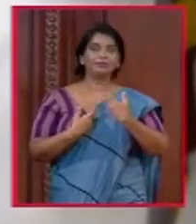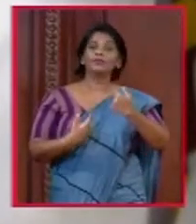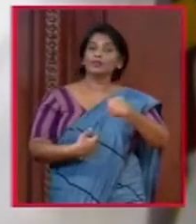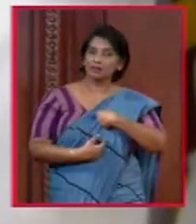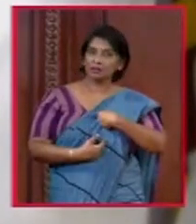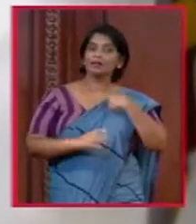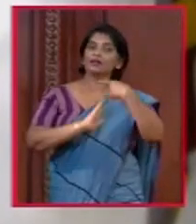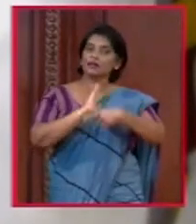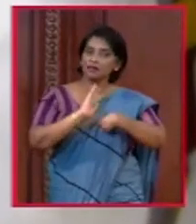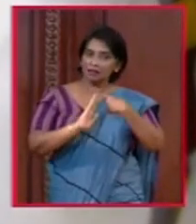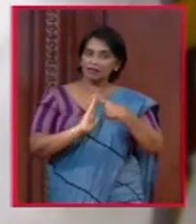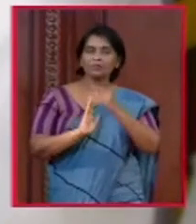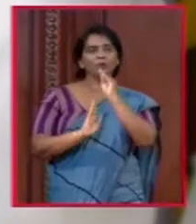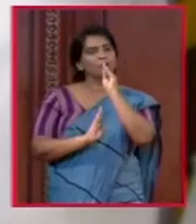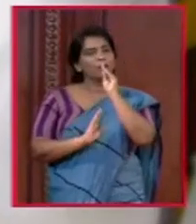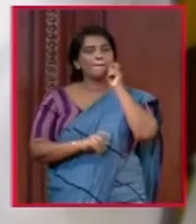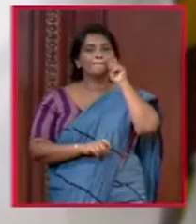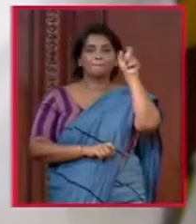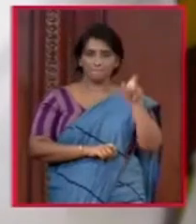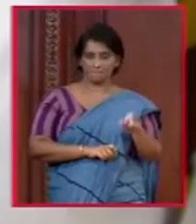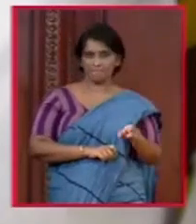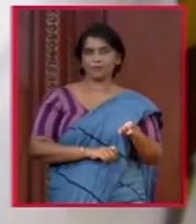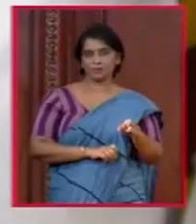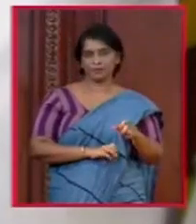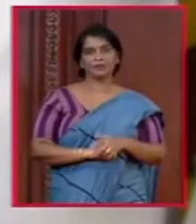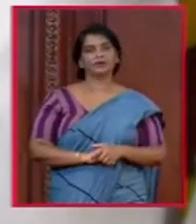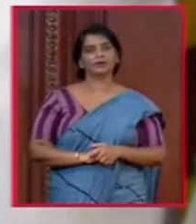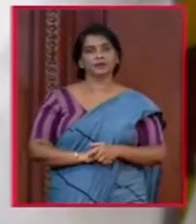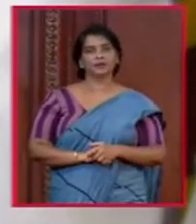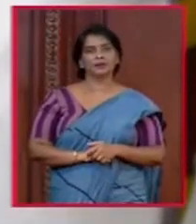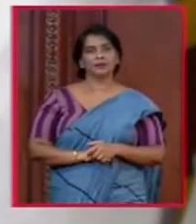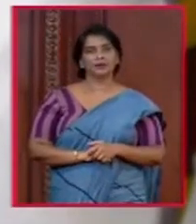මා මේ රටේ පුදුණු සාමාන්‍ය පුරවැසියෙක්.